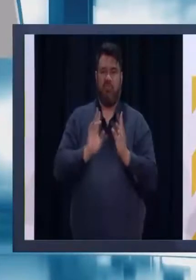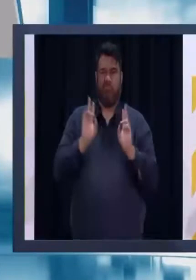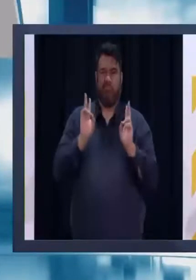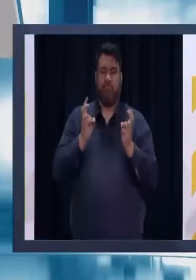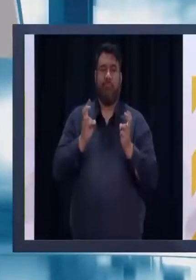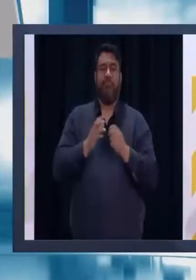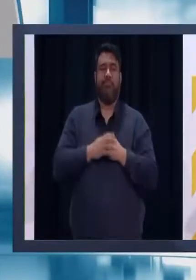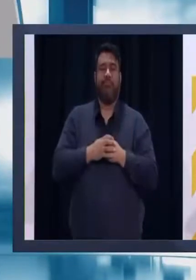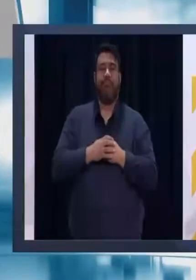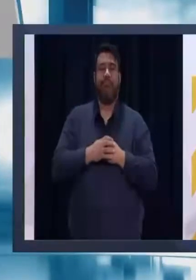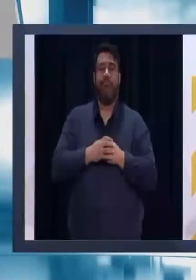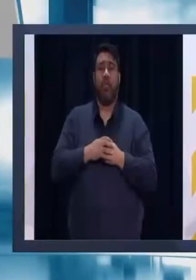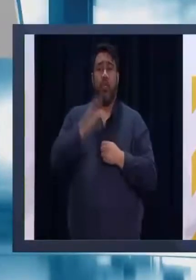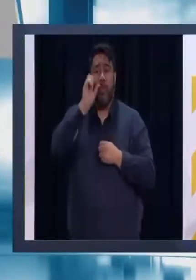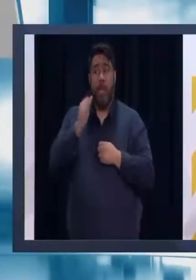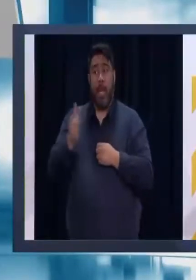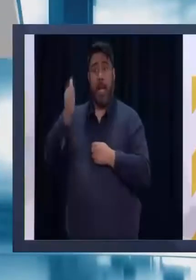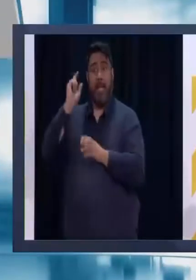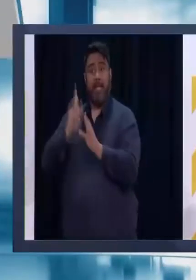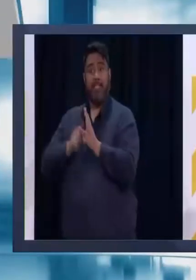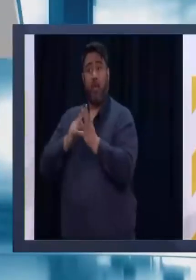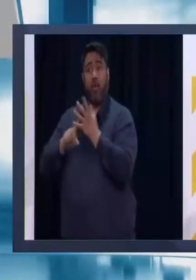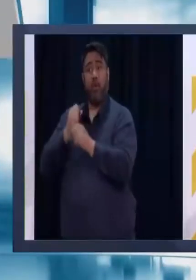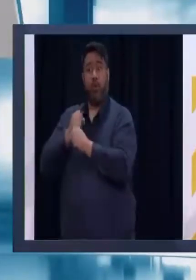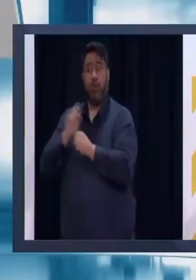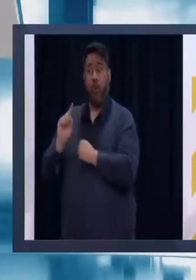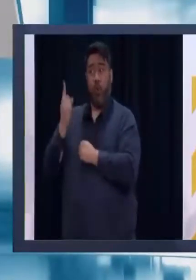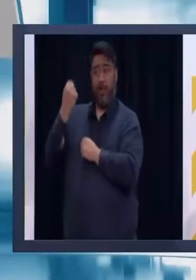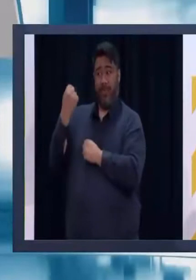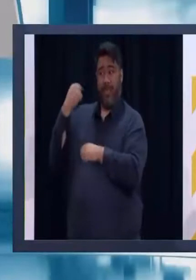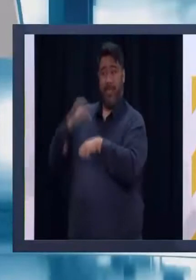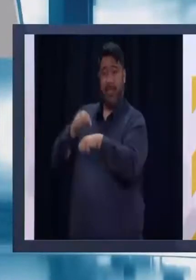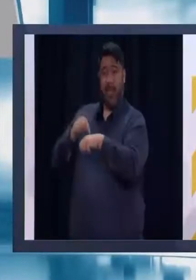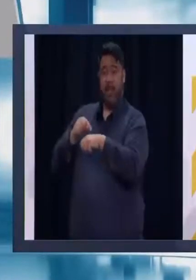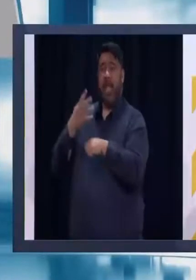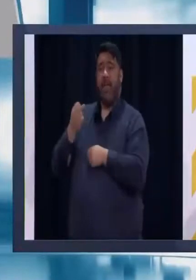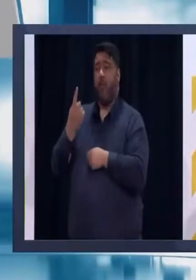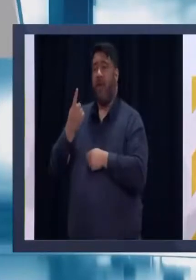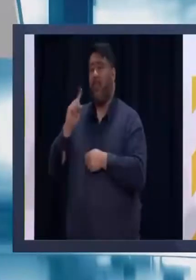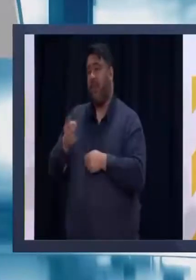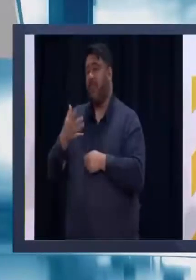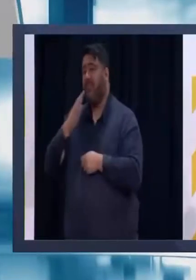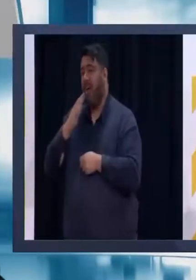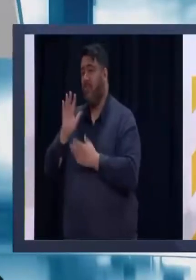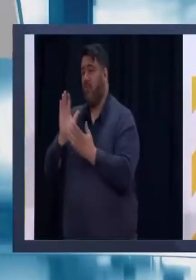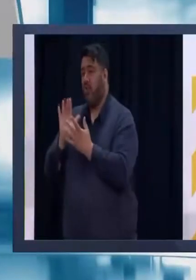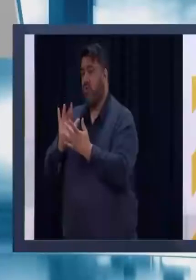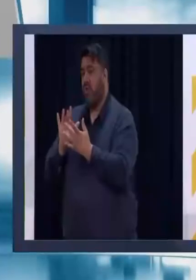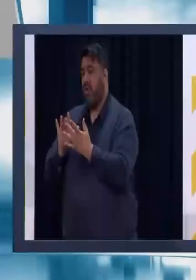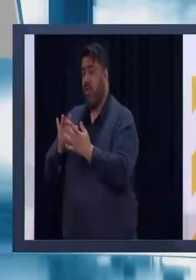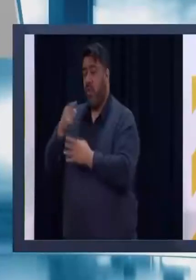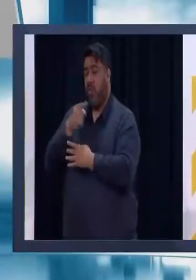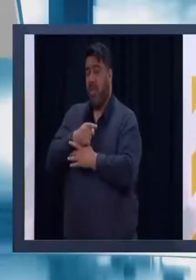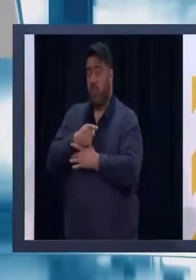ਦੇ ਵਿੱਚ ਤੇ 3 ਕੇਸ ਵੈਲਿੰਗਟਨ ਦੇ ਵਿੱਚ ਪੁਸ਼ਟੀ ਹੋਈ ਹੈ ਇਸੇ ਦੇ ਨਾਲ ਨਿਊਜ਼ੀਲੈਂਡ ਵਿੱਚ ਟੋਟਲ ਕਮਿਊਨਿਟੀ